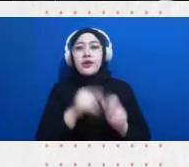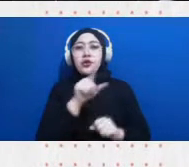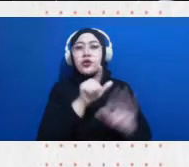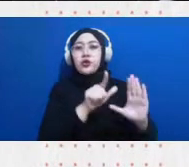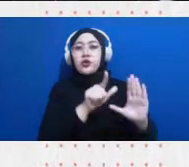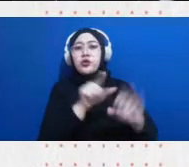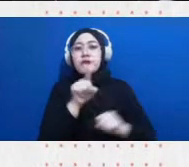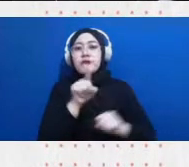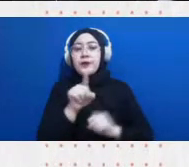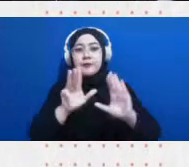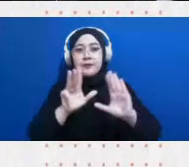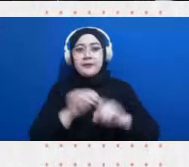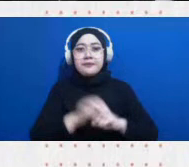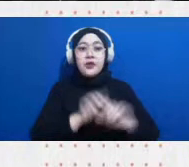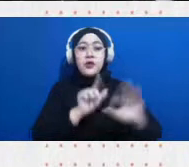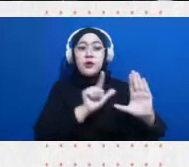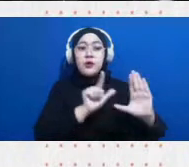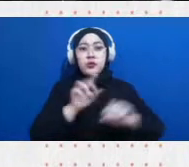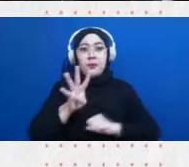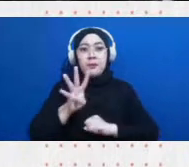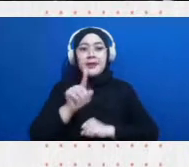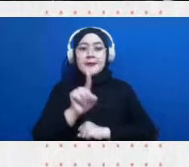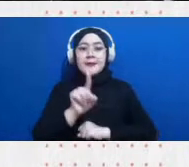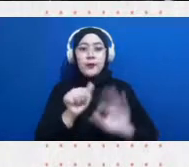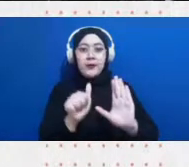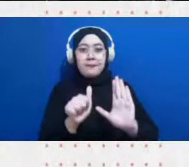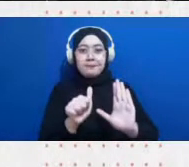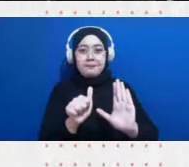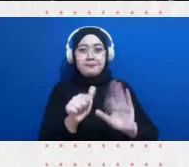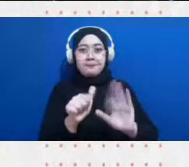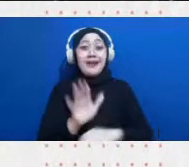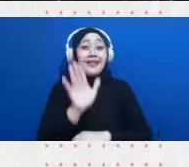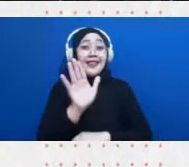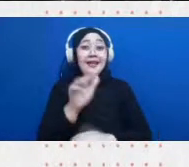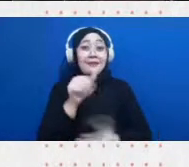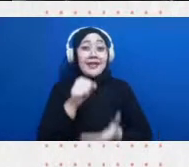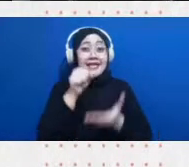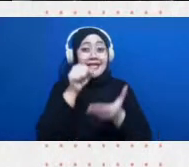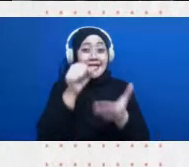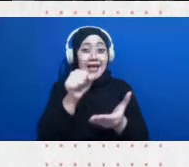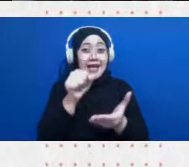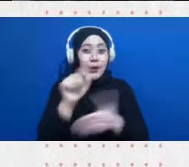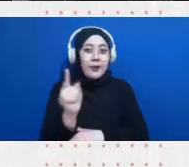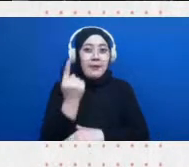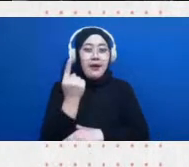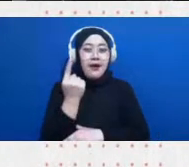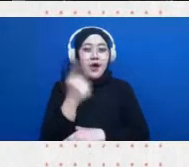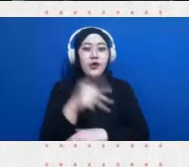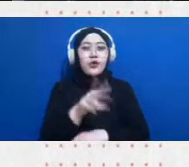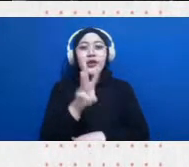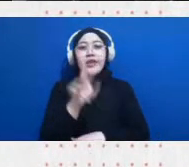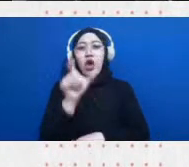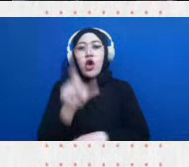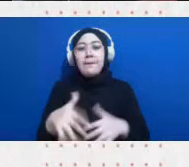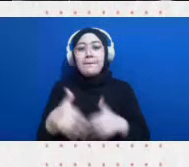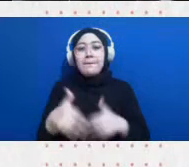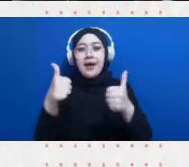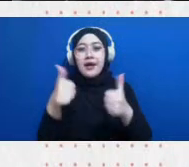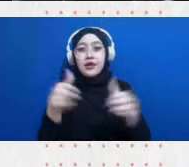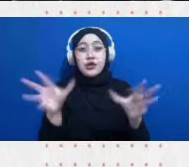7197416 dan nanti kita akan memberikan hadiah utama untuk 3 orang pemenang